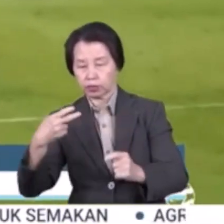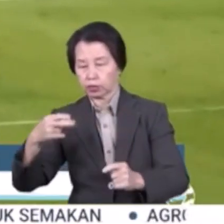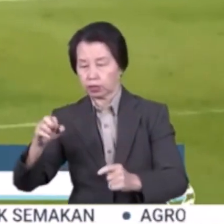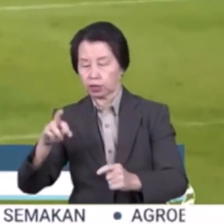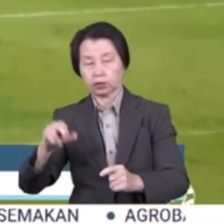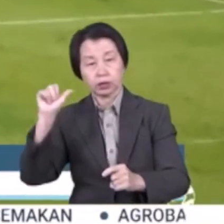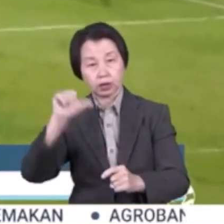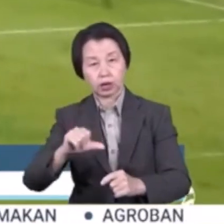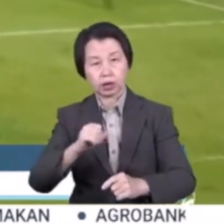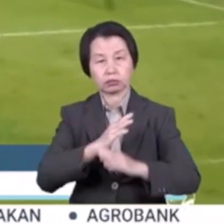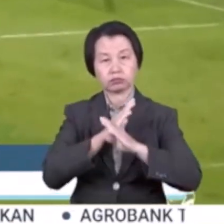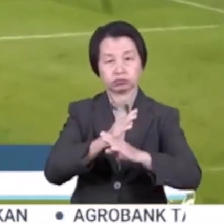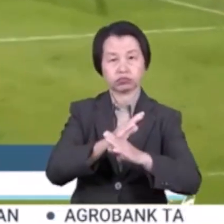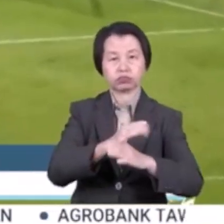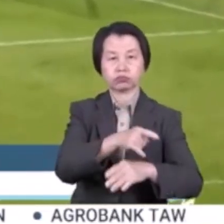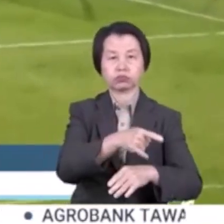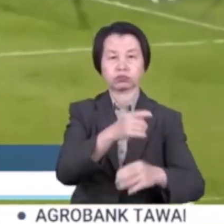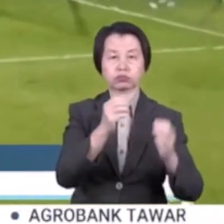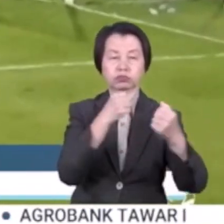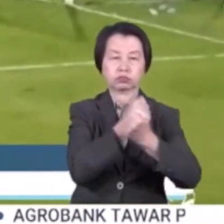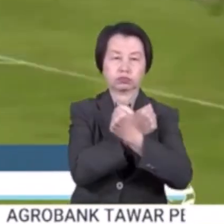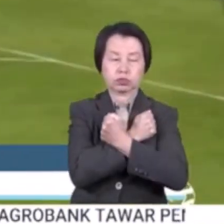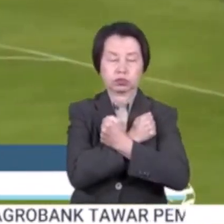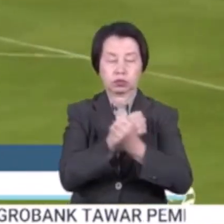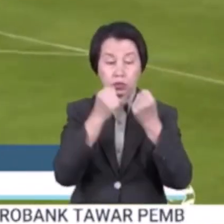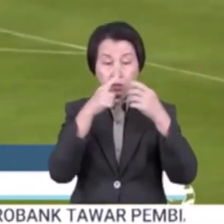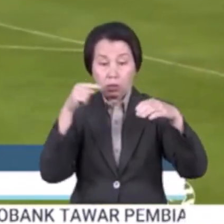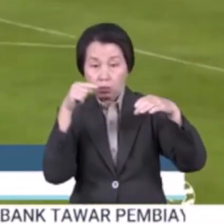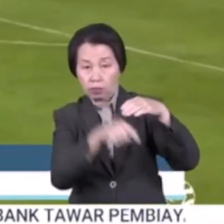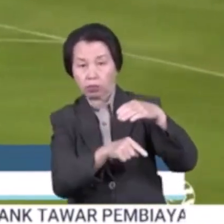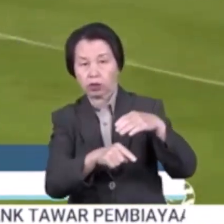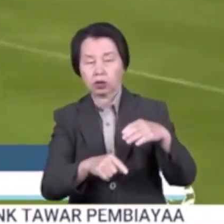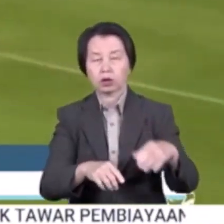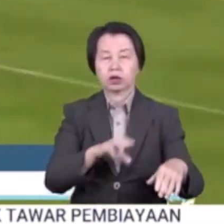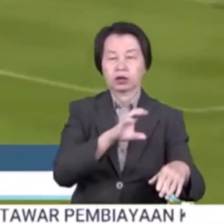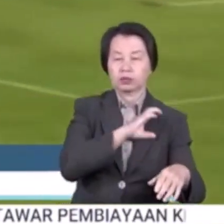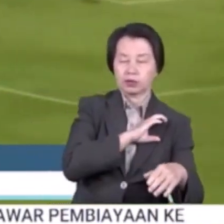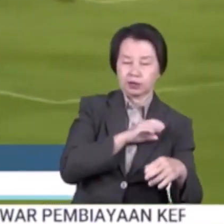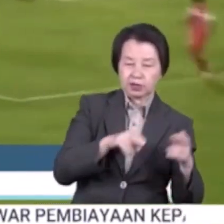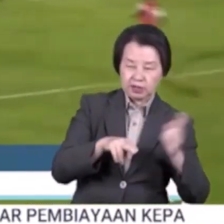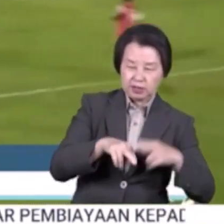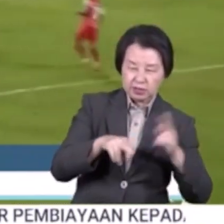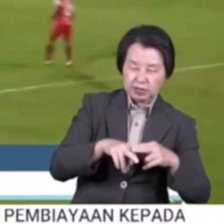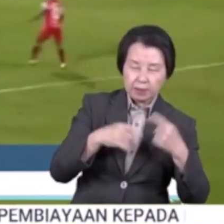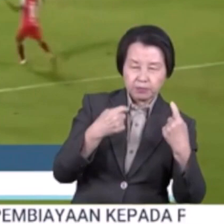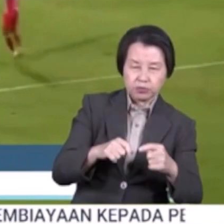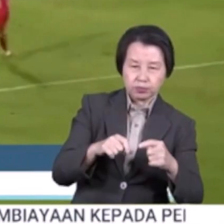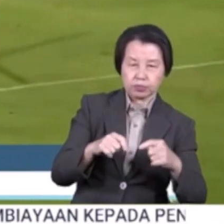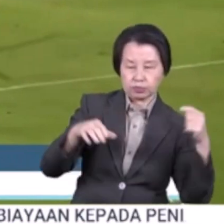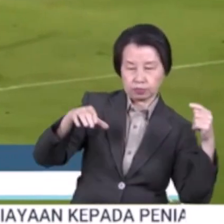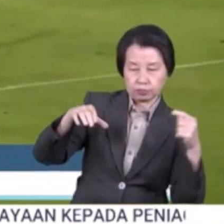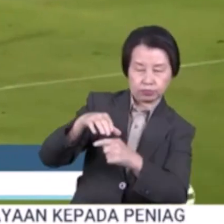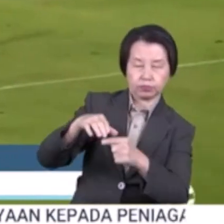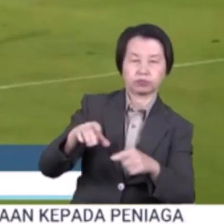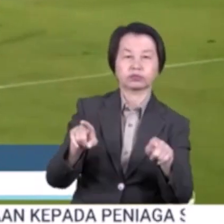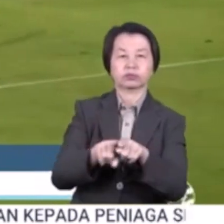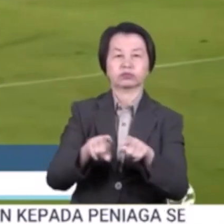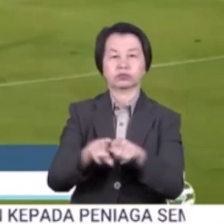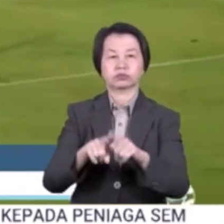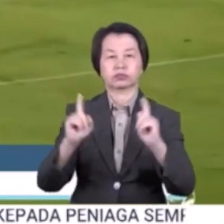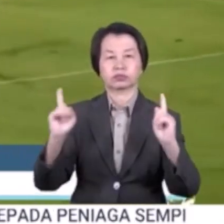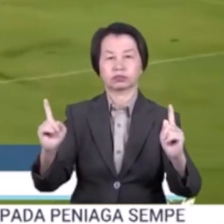Mansur gagal di tampan kemas Hakim. Tersentak dengan jaringan itu, PDRM kembali menggandakan asakan dan memperoleh gol penyamaan pada